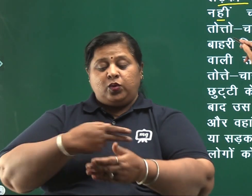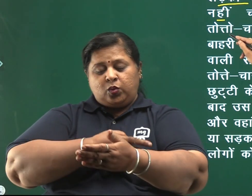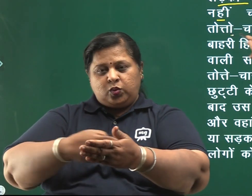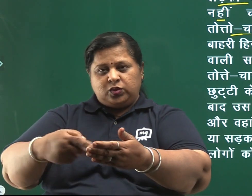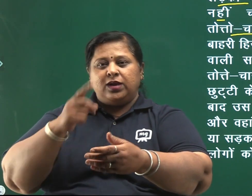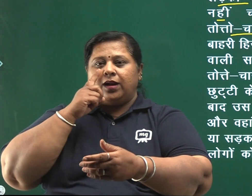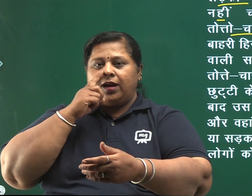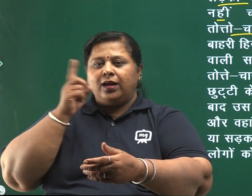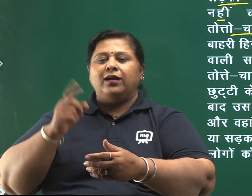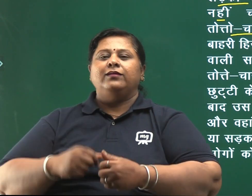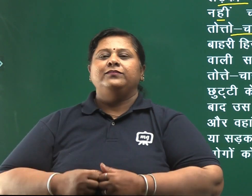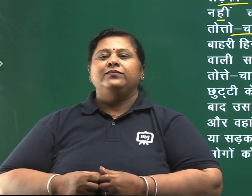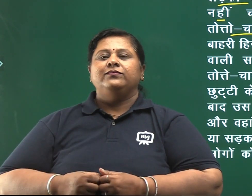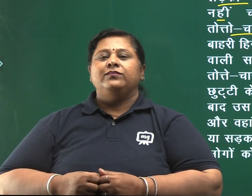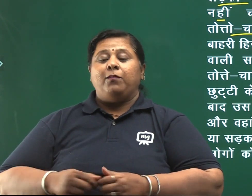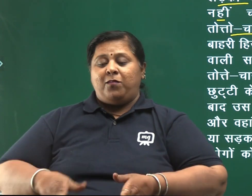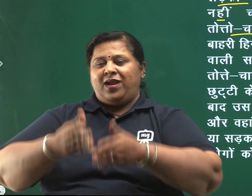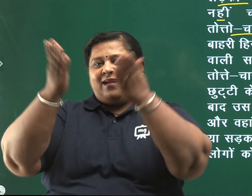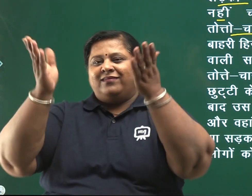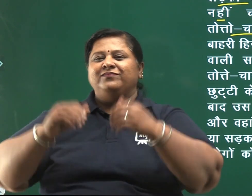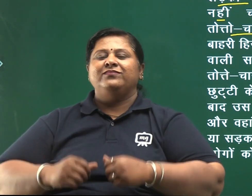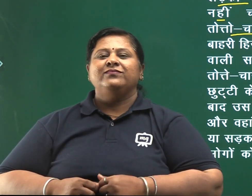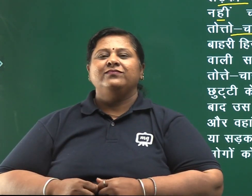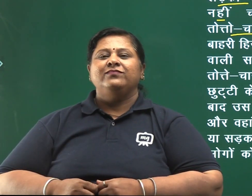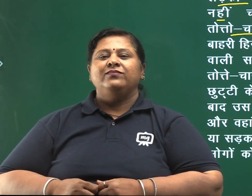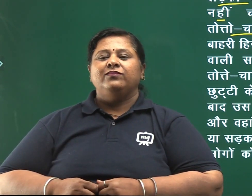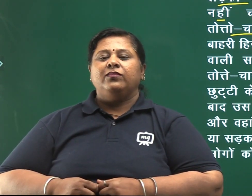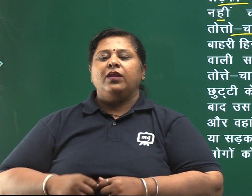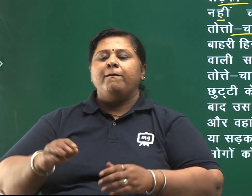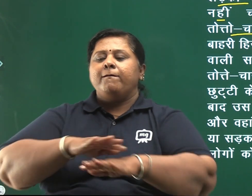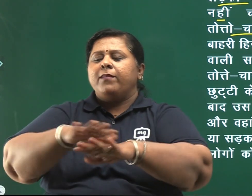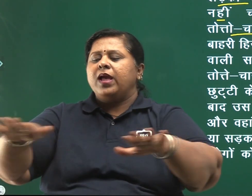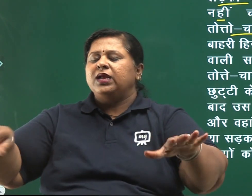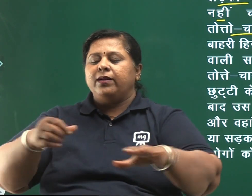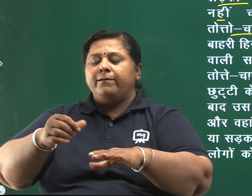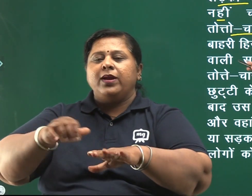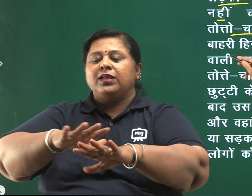तोतो-चान का पेड़ मैदान के